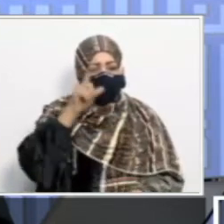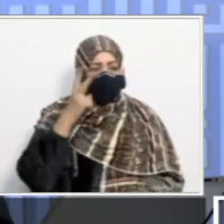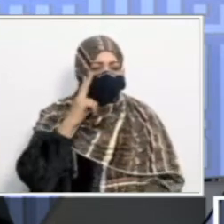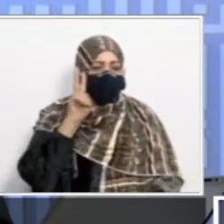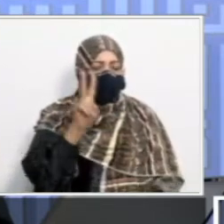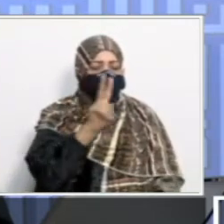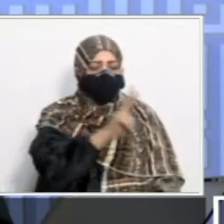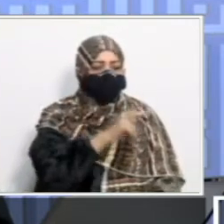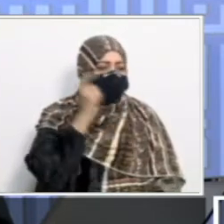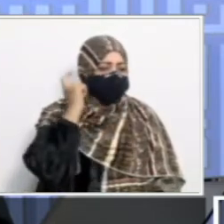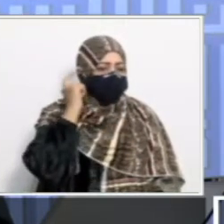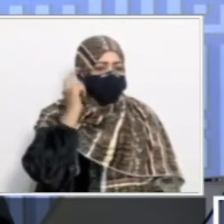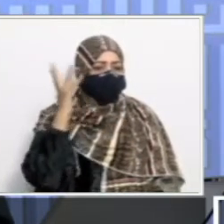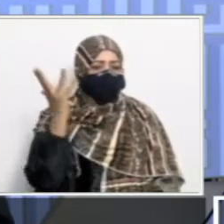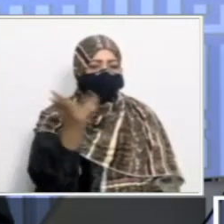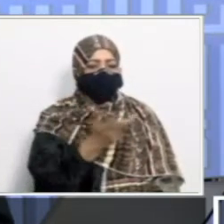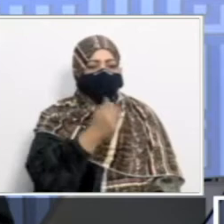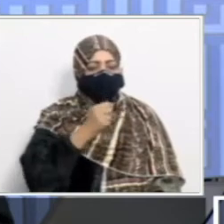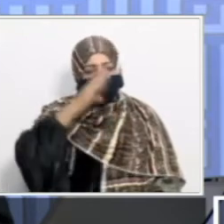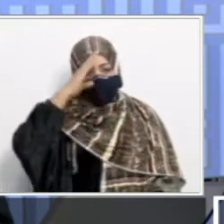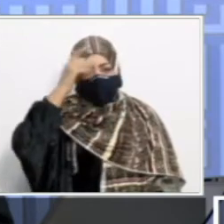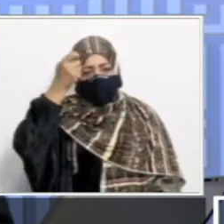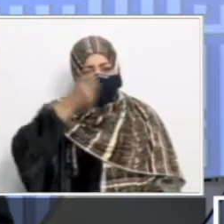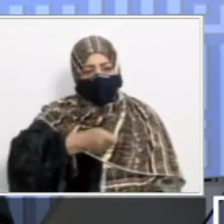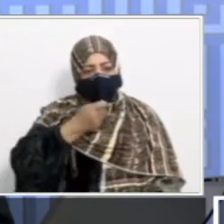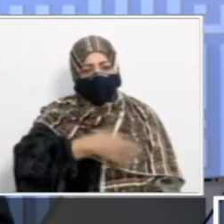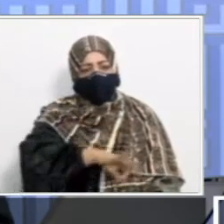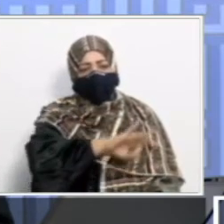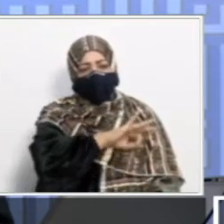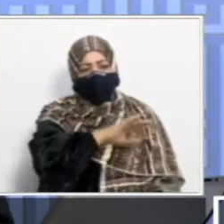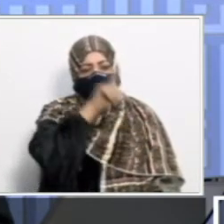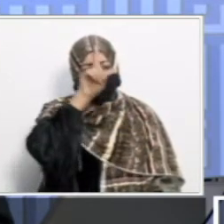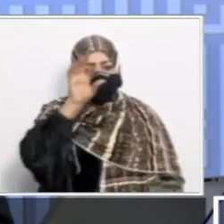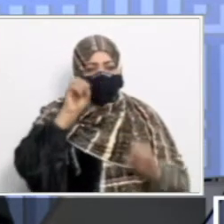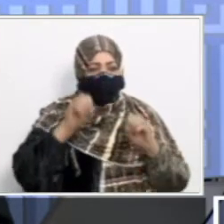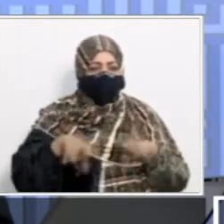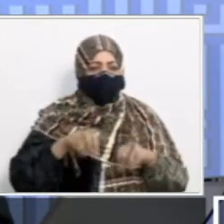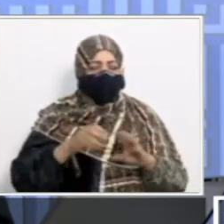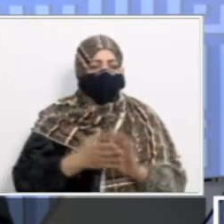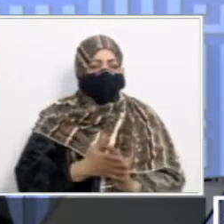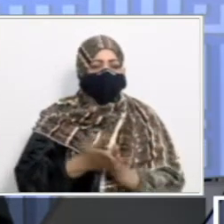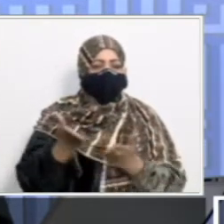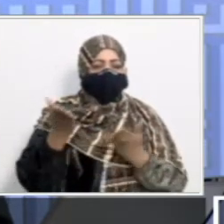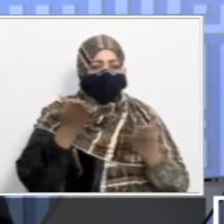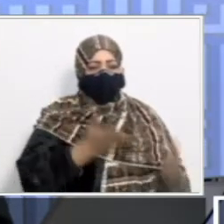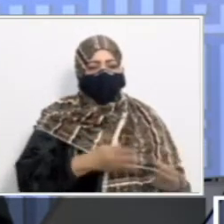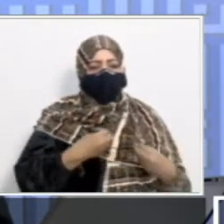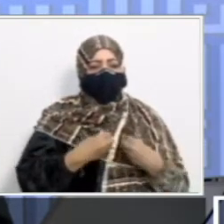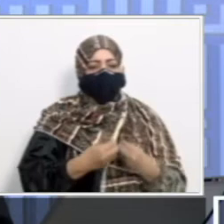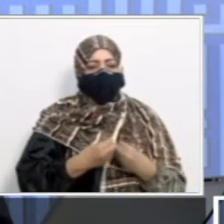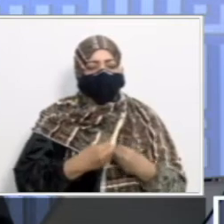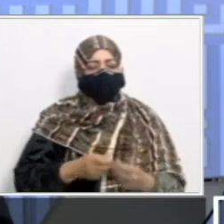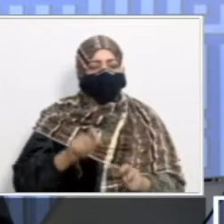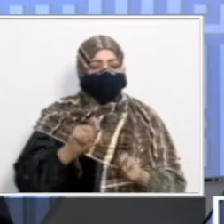عليكم ورحمة الله وبركاته، ورحب بكم على قناة التناصح المرئية والمسموعة في برنامجكم